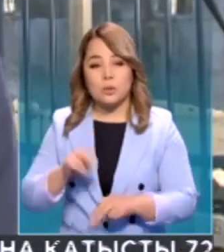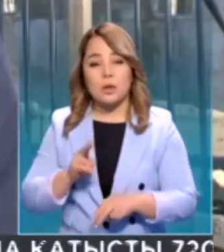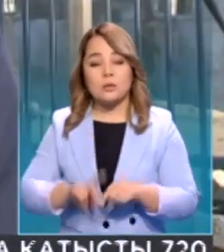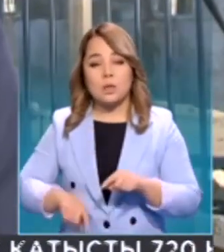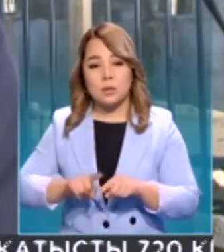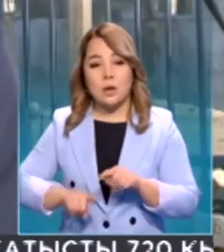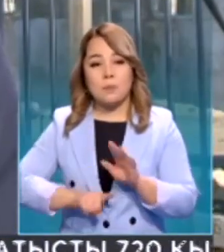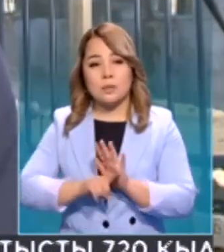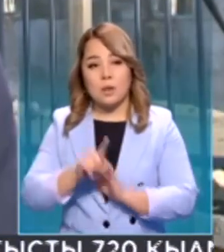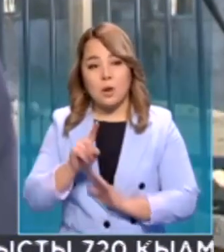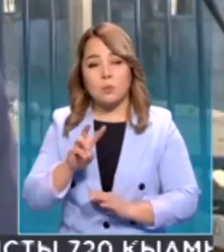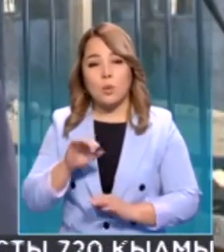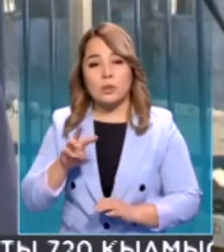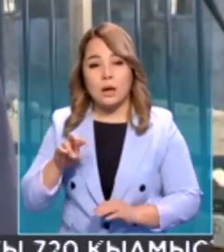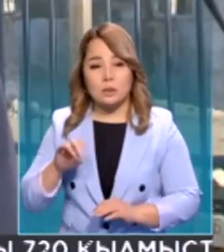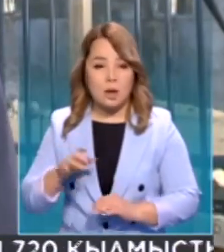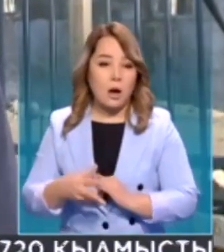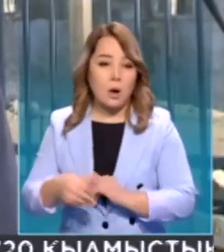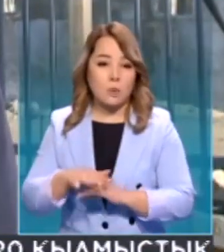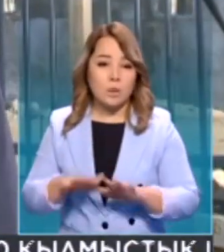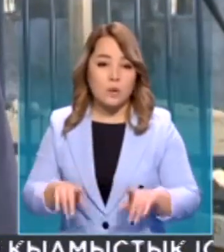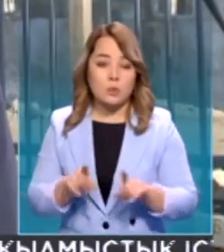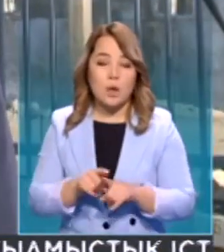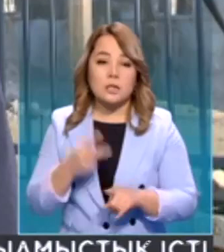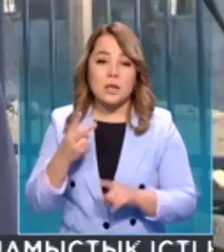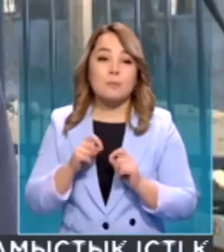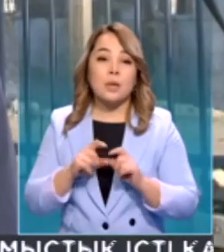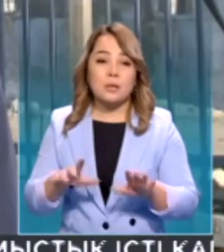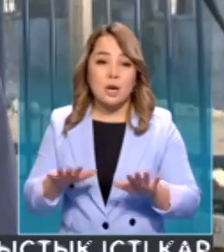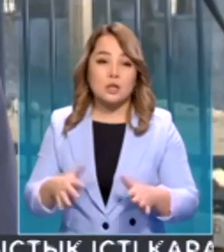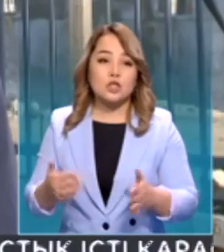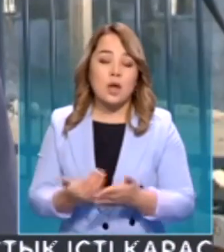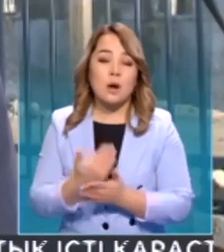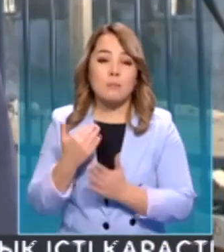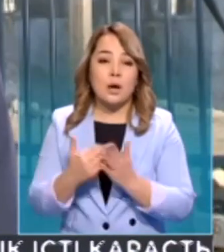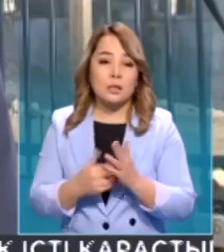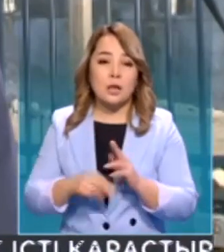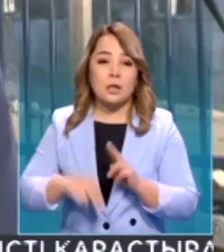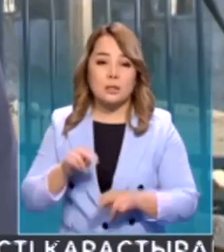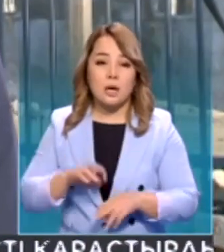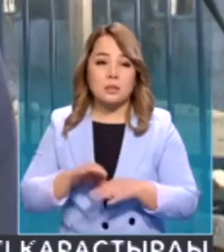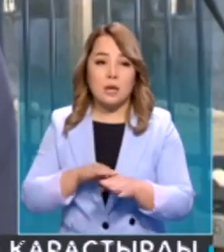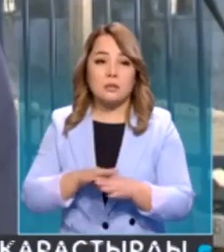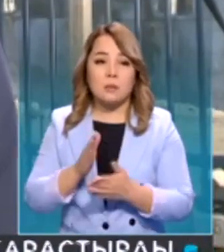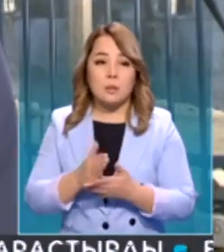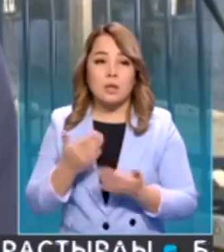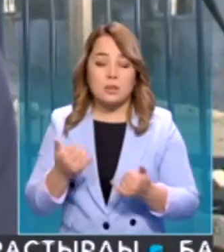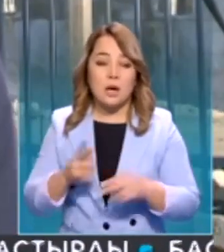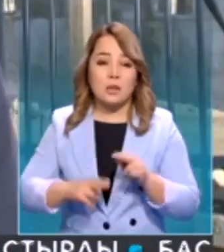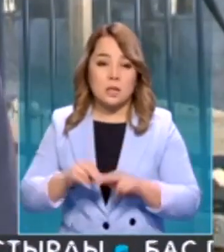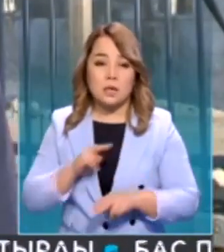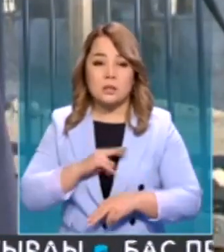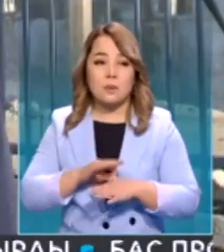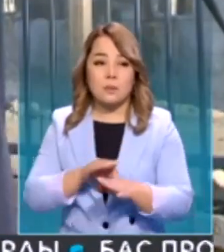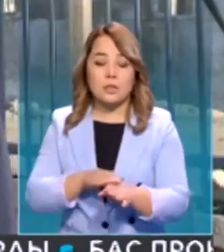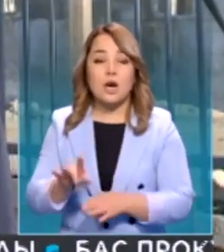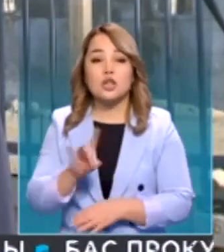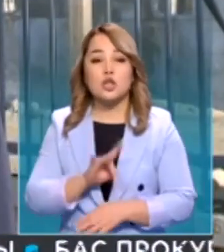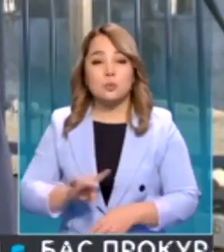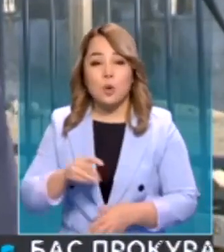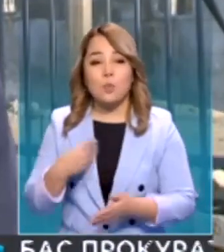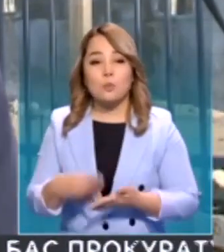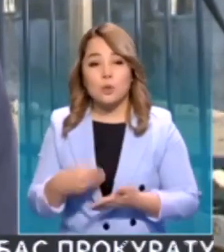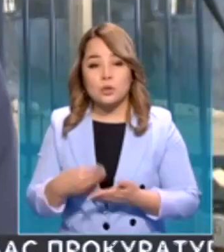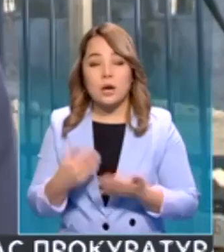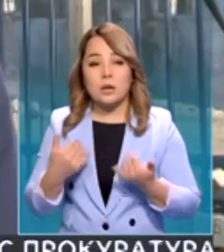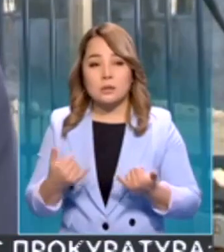керек. Осы Мұнайлы ауданында тағы екі мектеп осы жаңағы бағдарламамен салынады. Қазіргі салынып жатырған осы республикалық